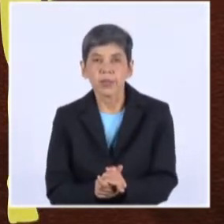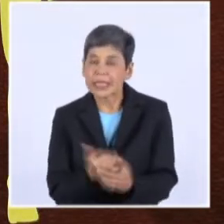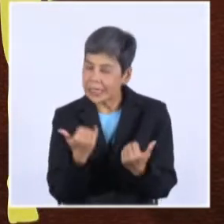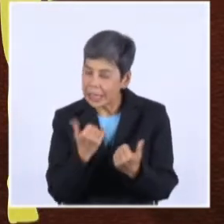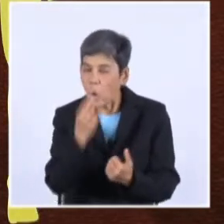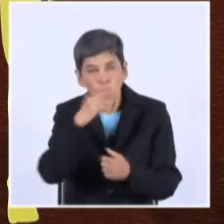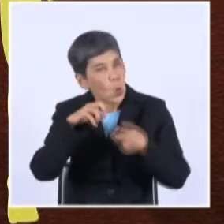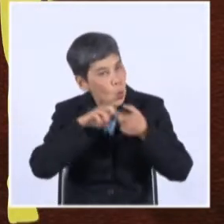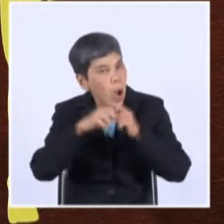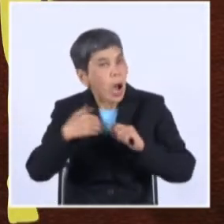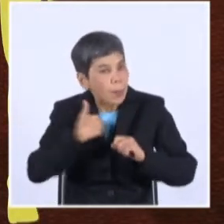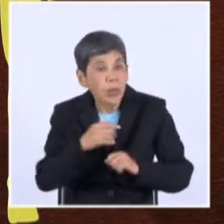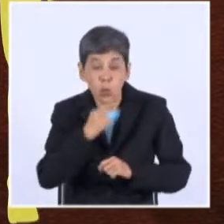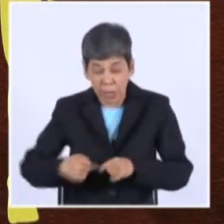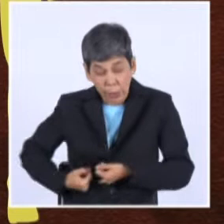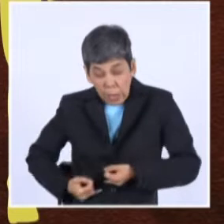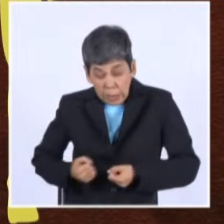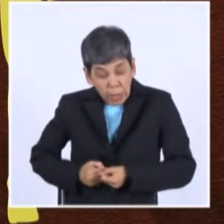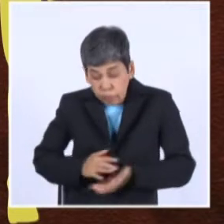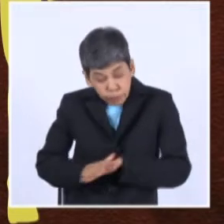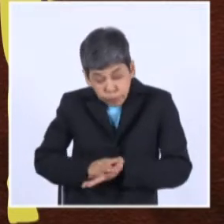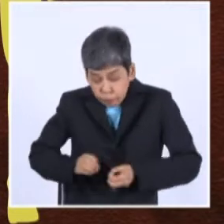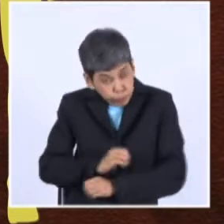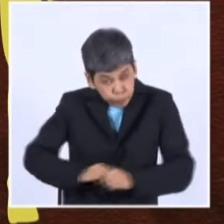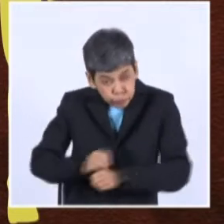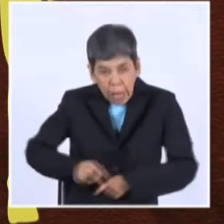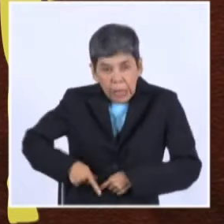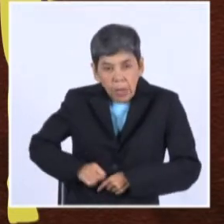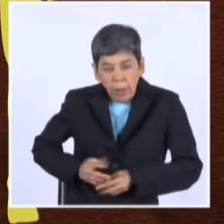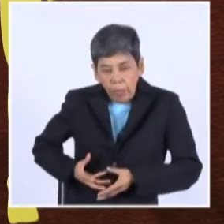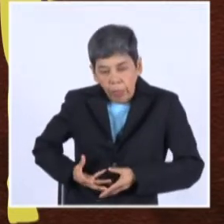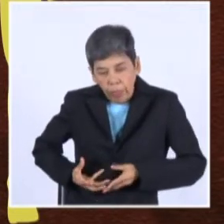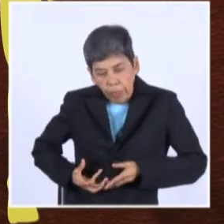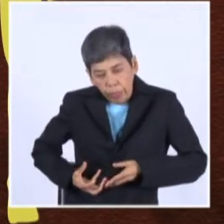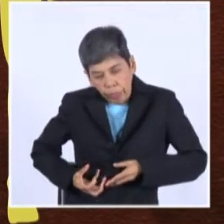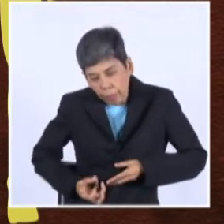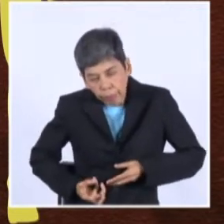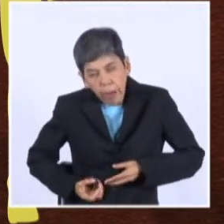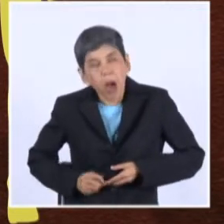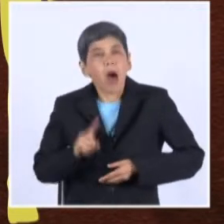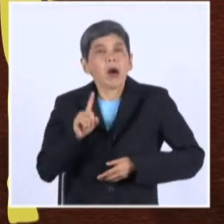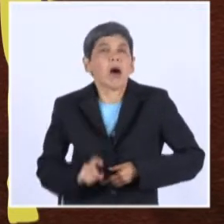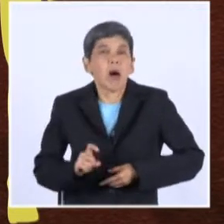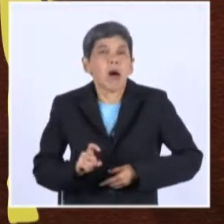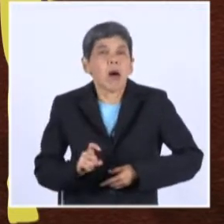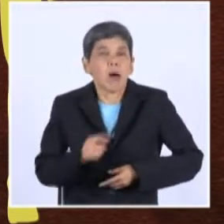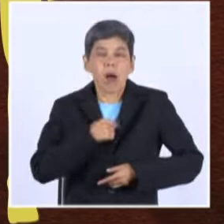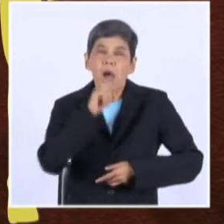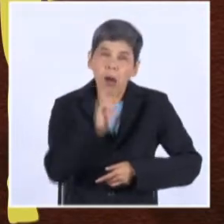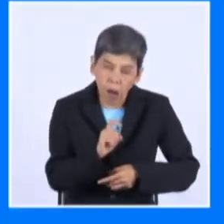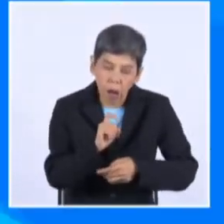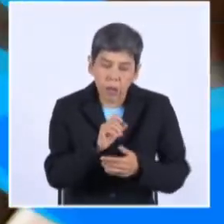ที่ร้ายแรงกว่านั้นหากน้ำดีไม่ได้รับการระบายตับก็จะฝ่อเกิดอาการตับวายและเสียชีวิตในที่สุ